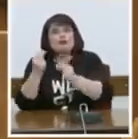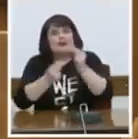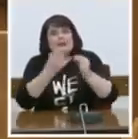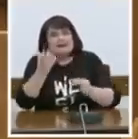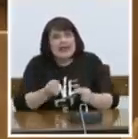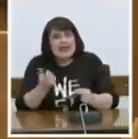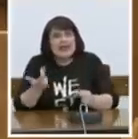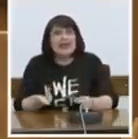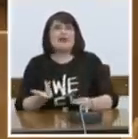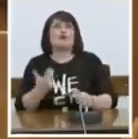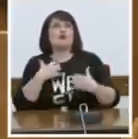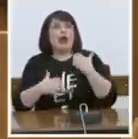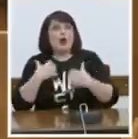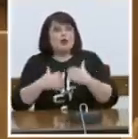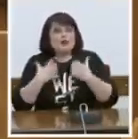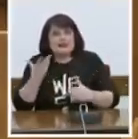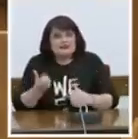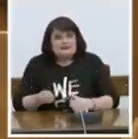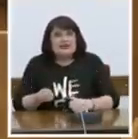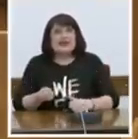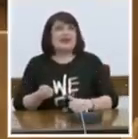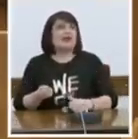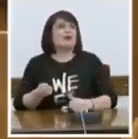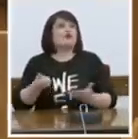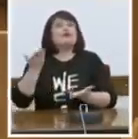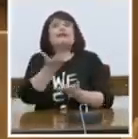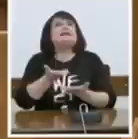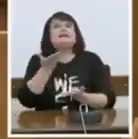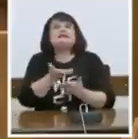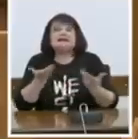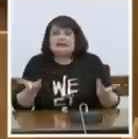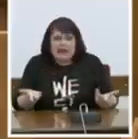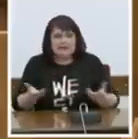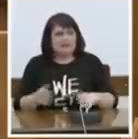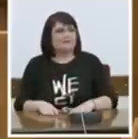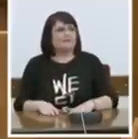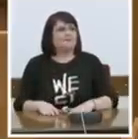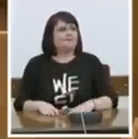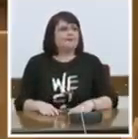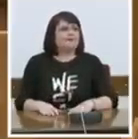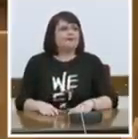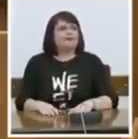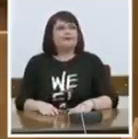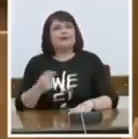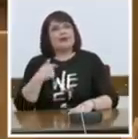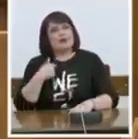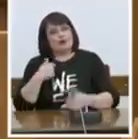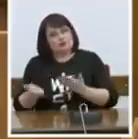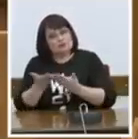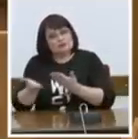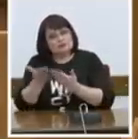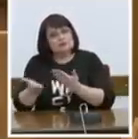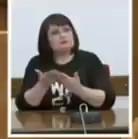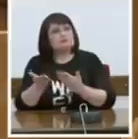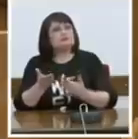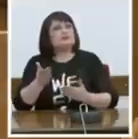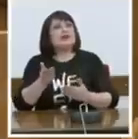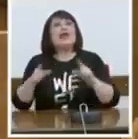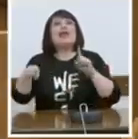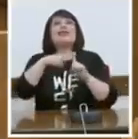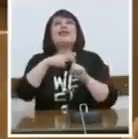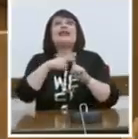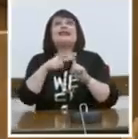τις αγωνίες τους, τα αιτήματά τους, για να υποστηρίξω κάθε θετική παρέμβαση